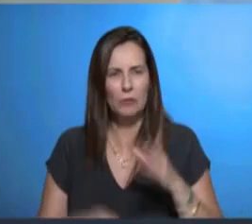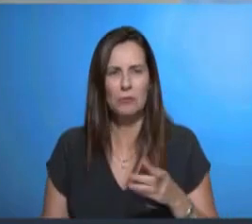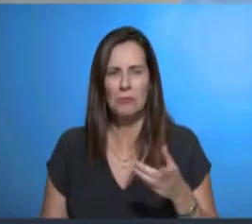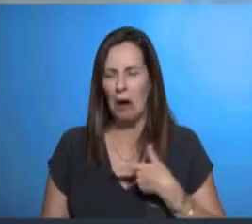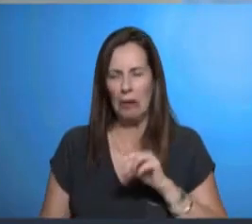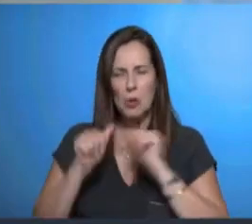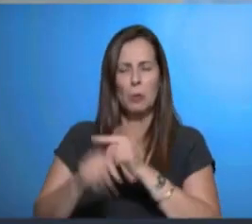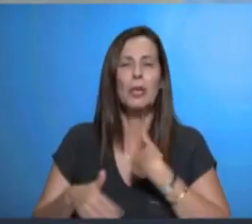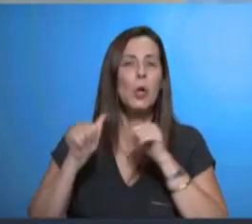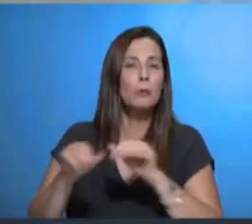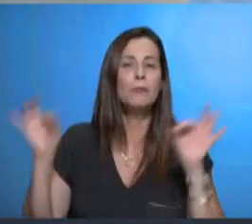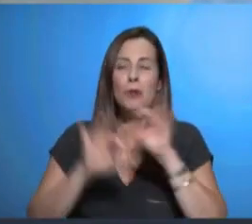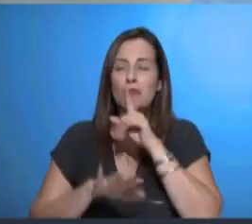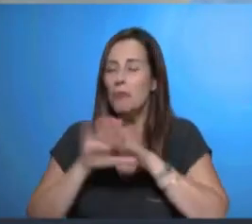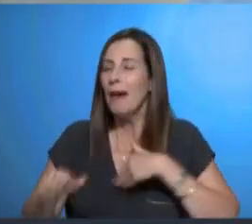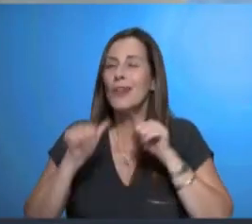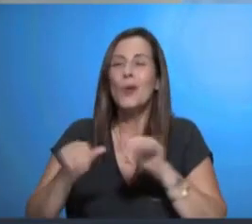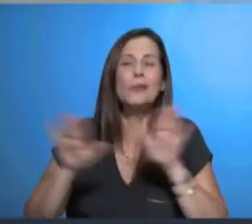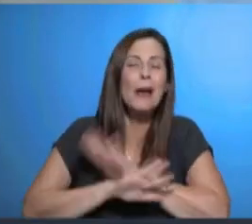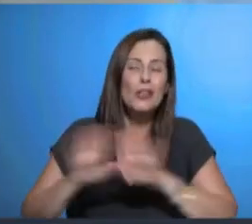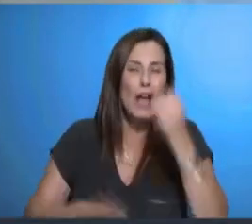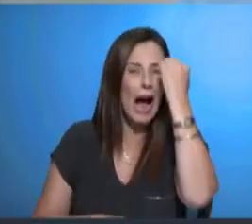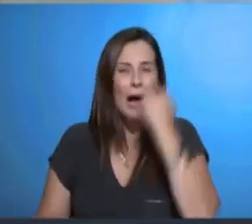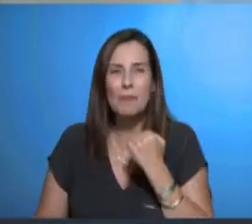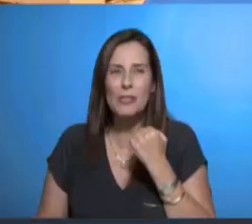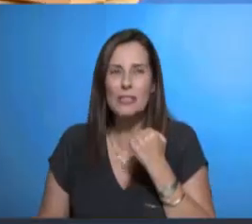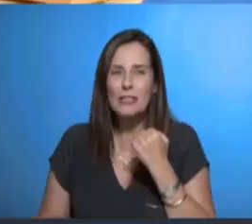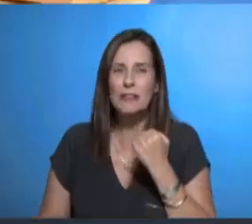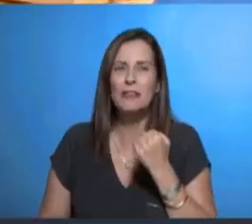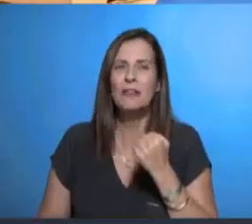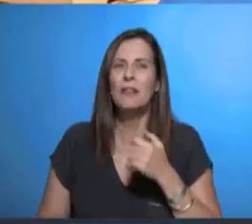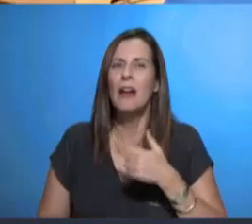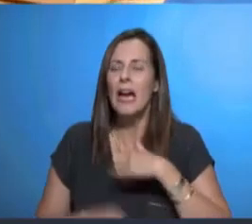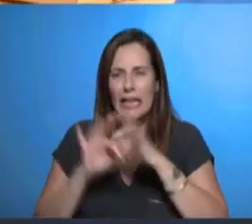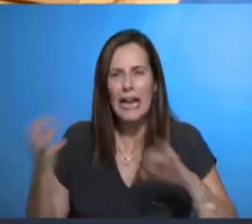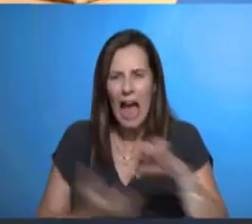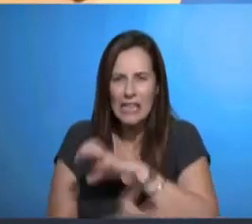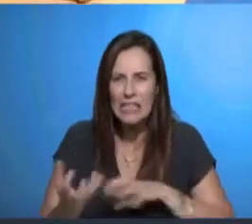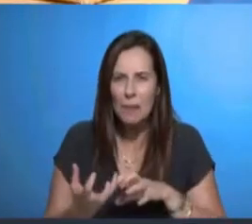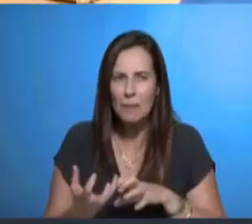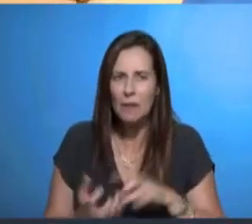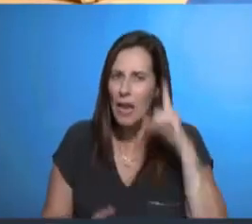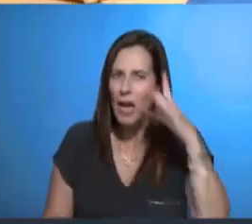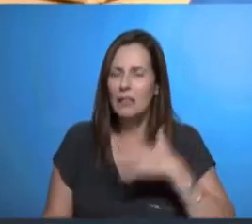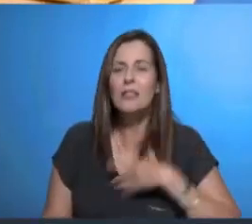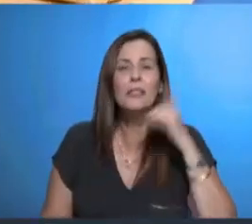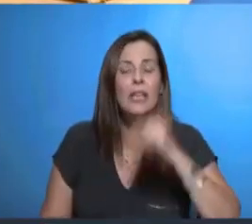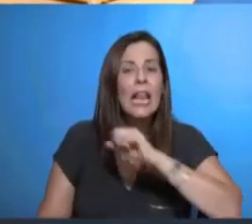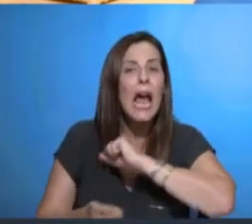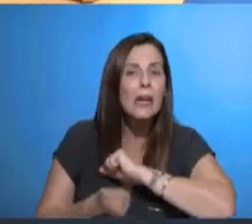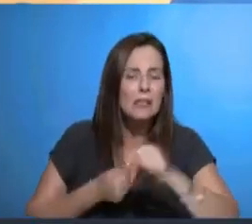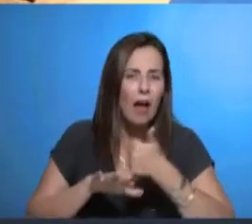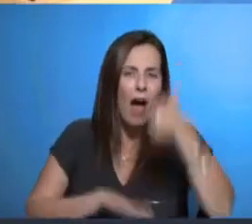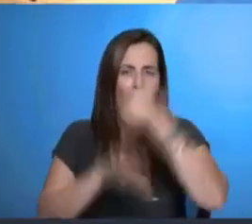על זה. לא בונה על שקט, לא בונה על זה שחמאס מורתע. התחילה הסלמה, לדעתי צריך לחסל